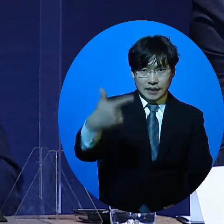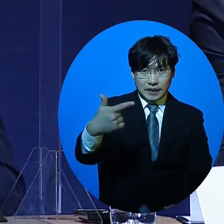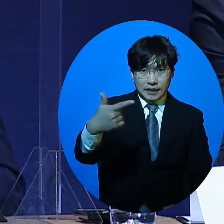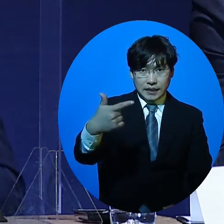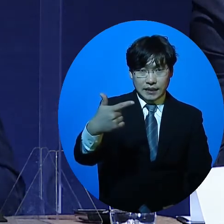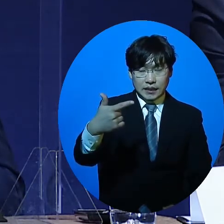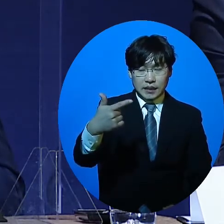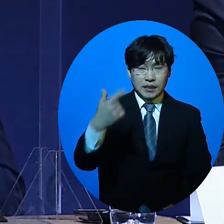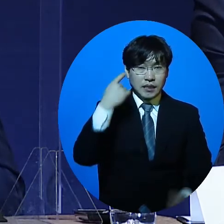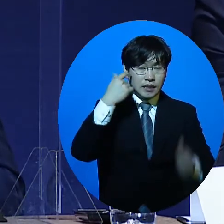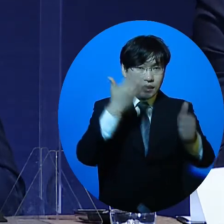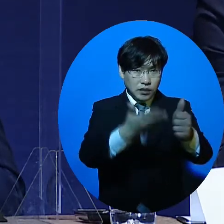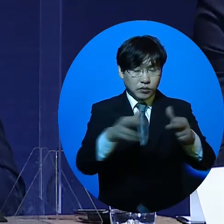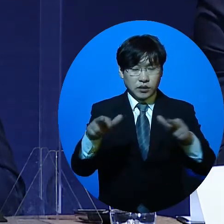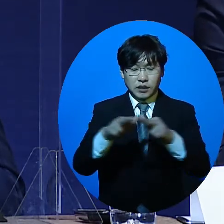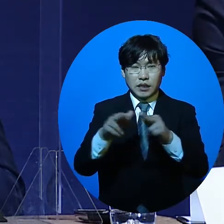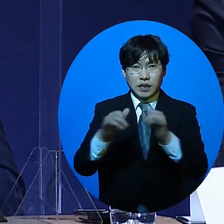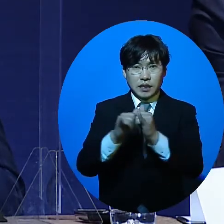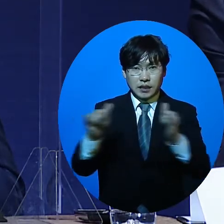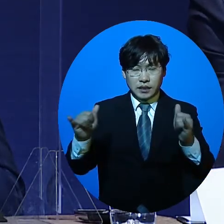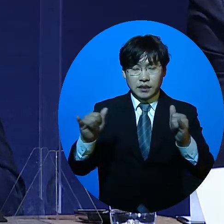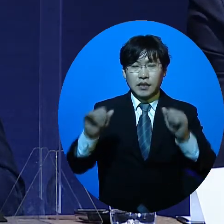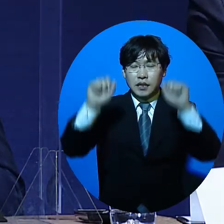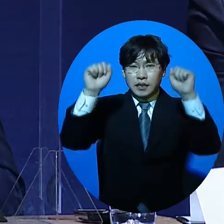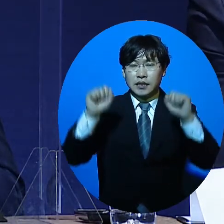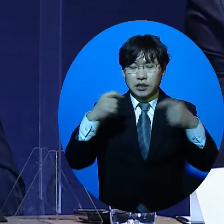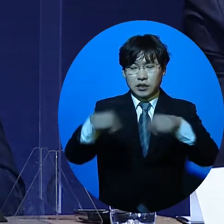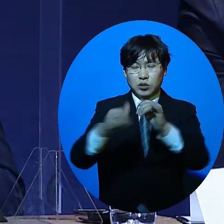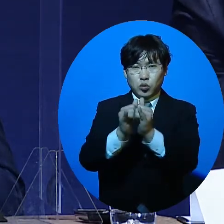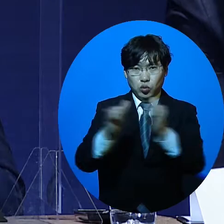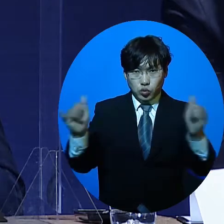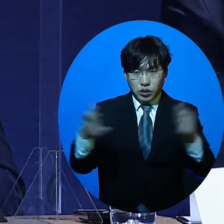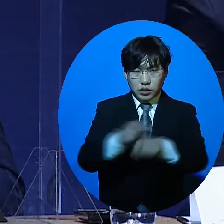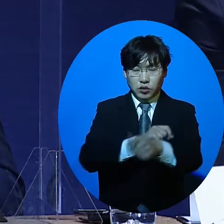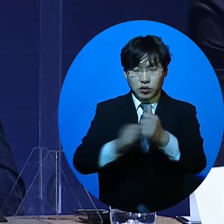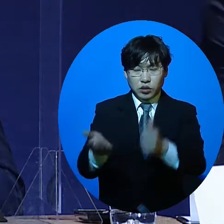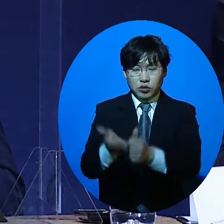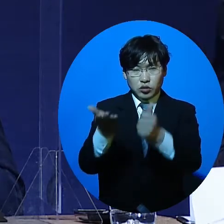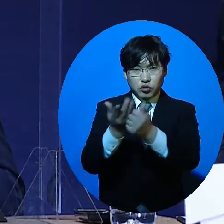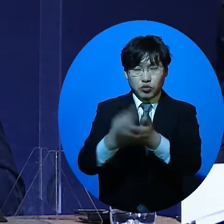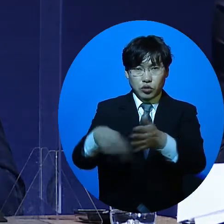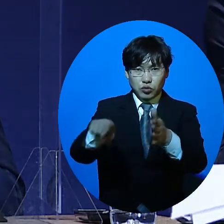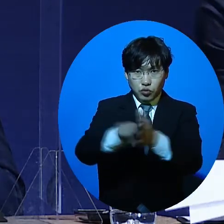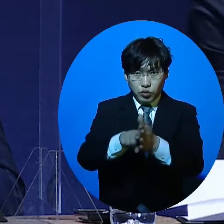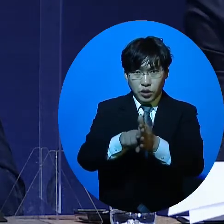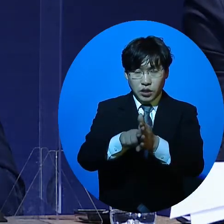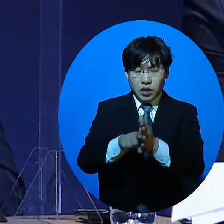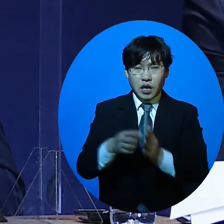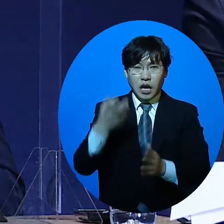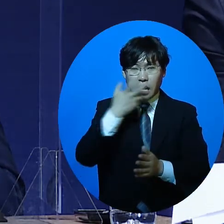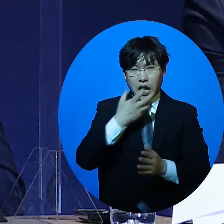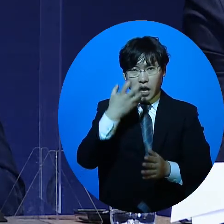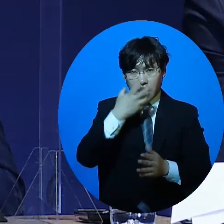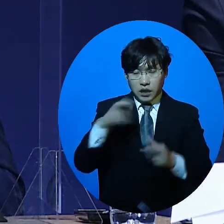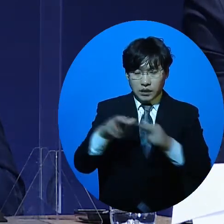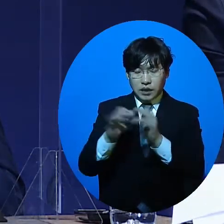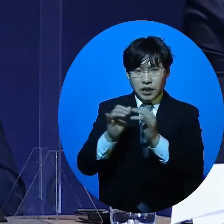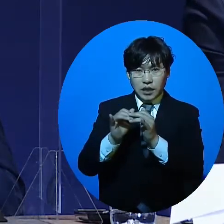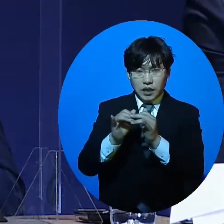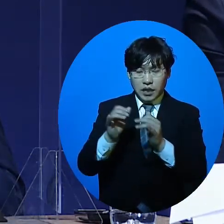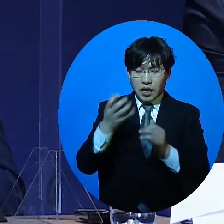장학관님께는 장애인 생활체육 지도자의 보다 적극적인 육성을 위하여 비장애인 체육 지도자에